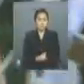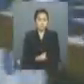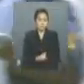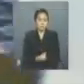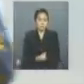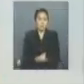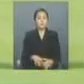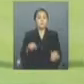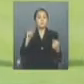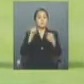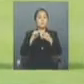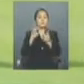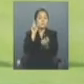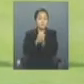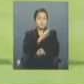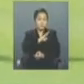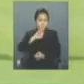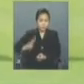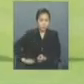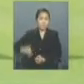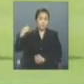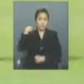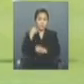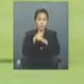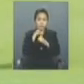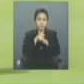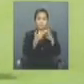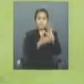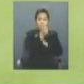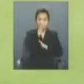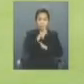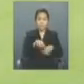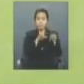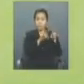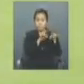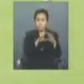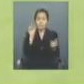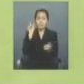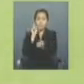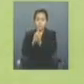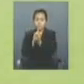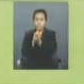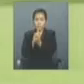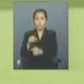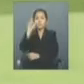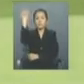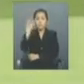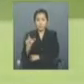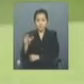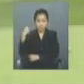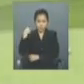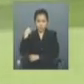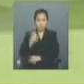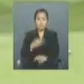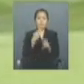โซโคซาเอิร์สจากเบลเยียมนะคะอารอนแบดเดลี่โปรจากออสเตรเลียพบกับฟรานเชสโกโมนินาลีโปรจากอิตาลีและลีเวสบูดโปร